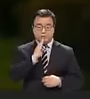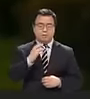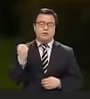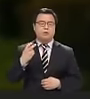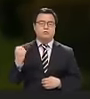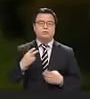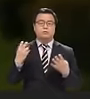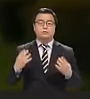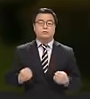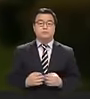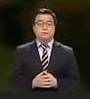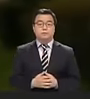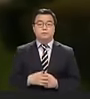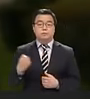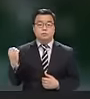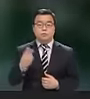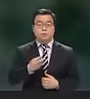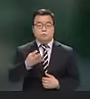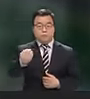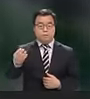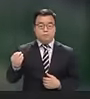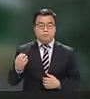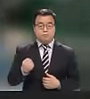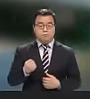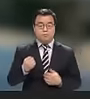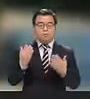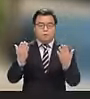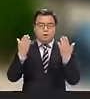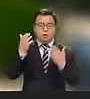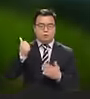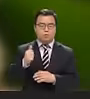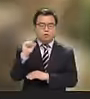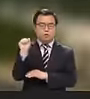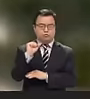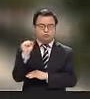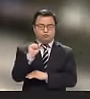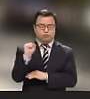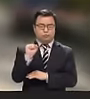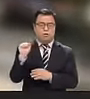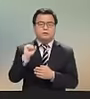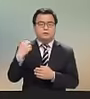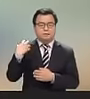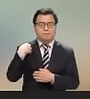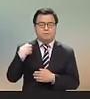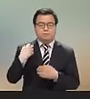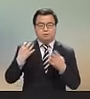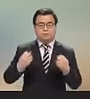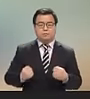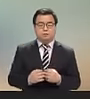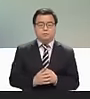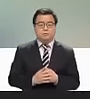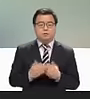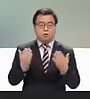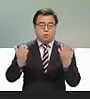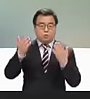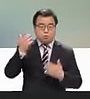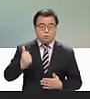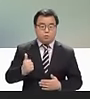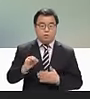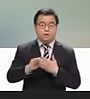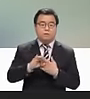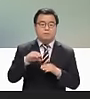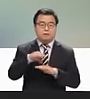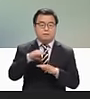봐야죠. 심지어 일부는 교장의 운전기사를 자처하는 경우도 있습니다. 교장이 되면은 차를 판다는